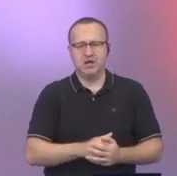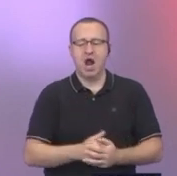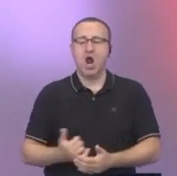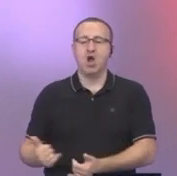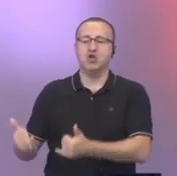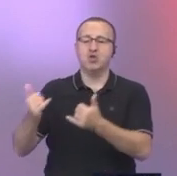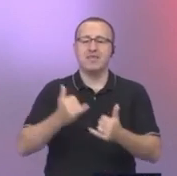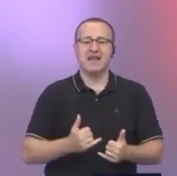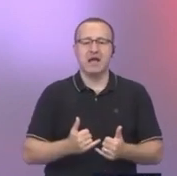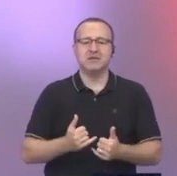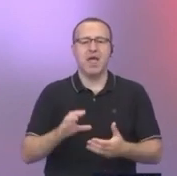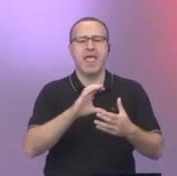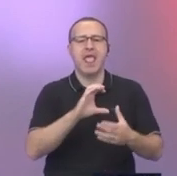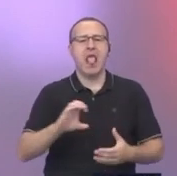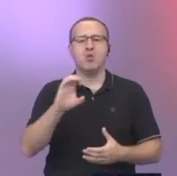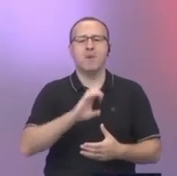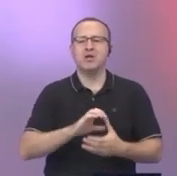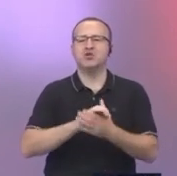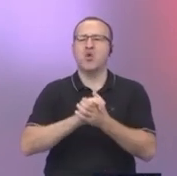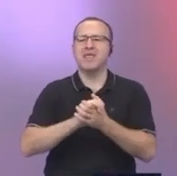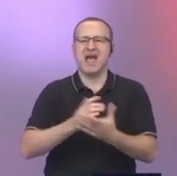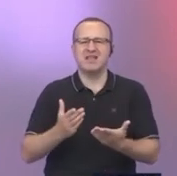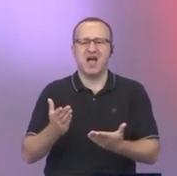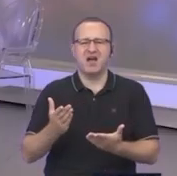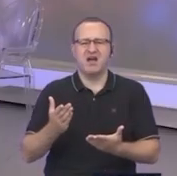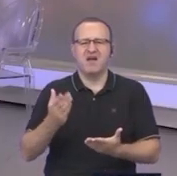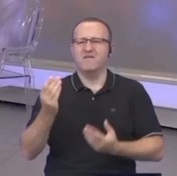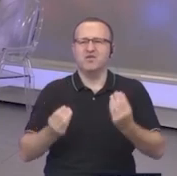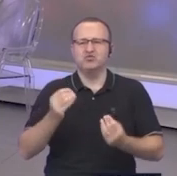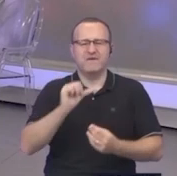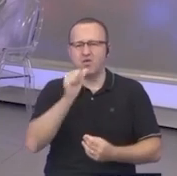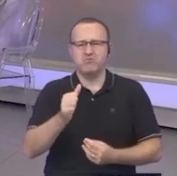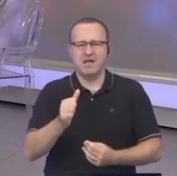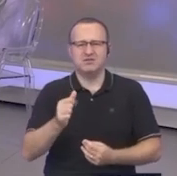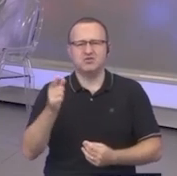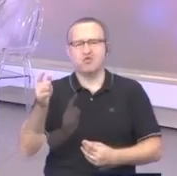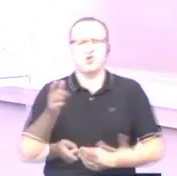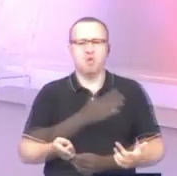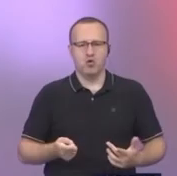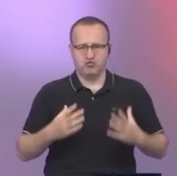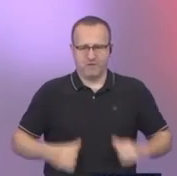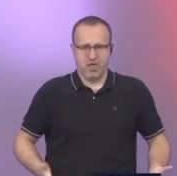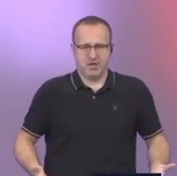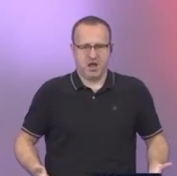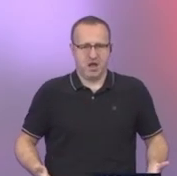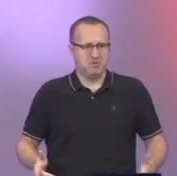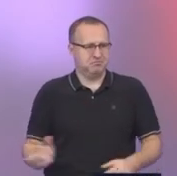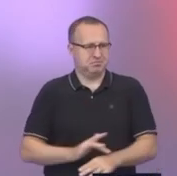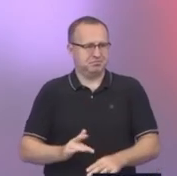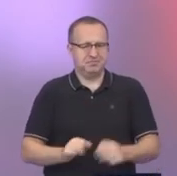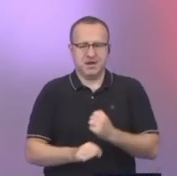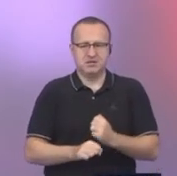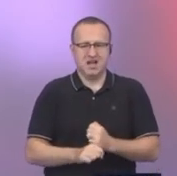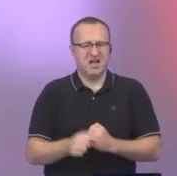nevyskúšanú európsku solidaritu, to je úplne cestné. Čiže ja vám chcem ukázať, že toto poradíte Borisovi Kolárovi akoby. Jediným riešením je